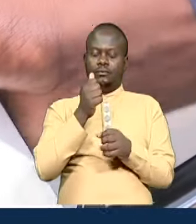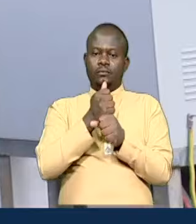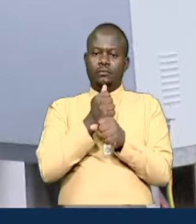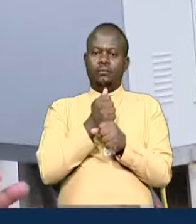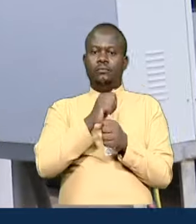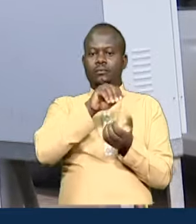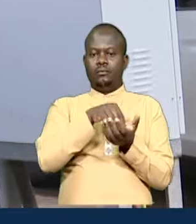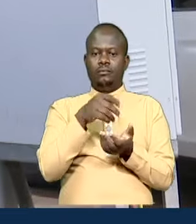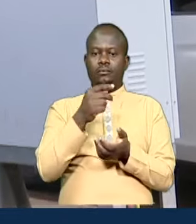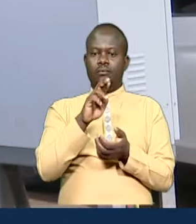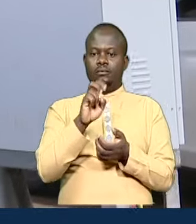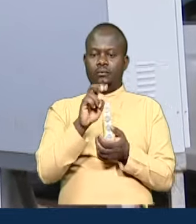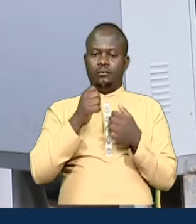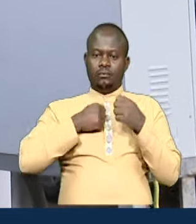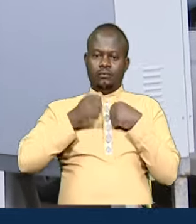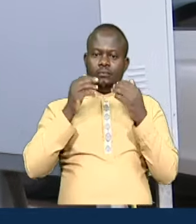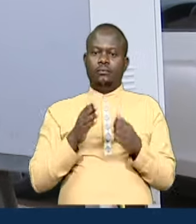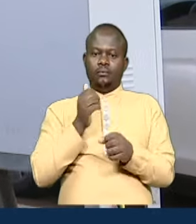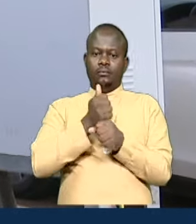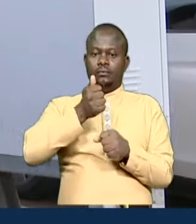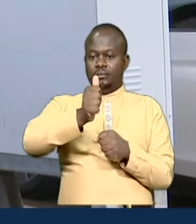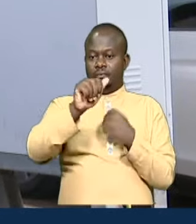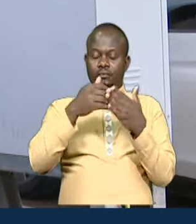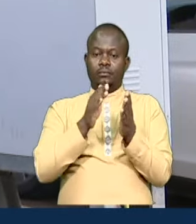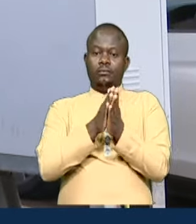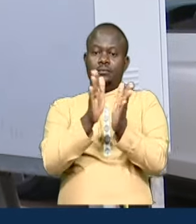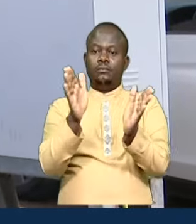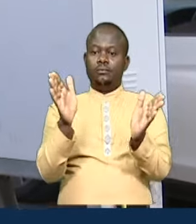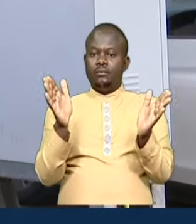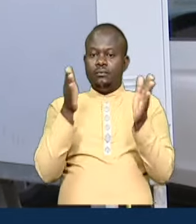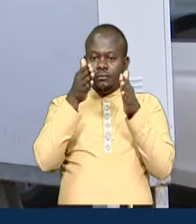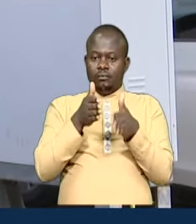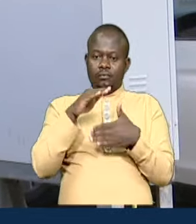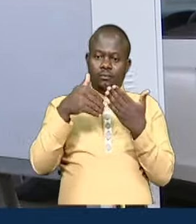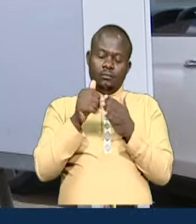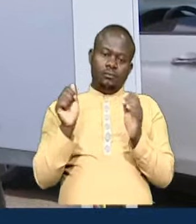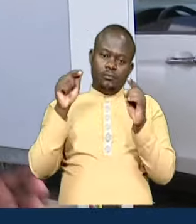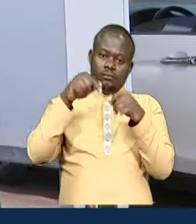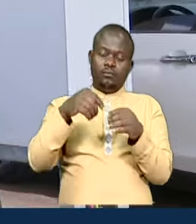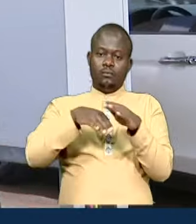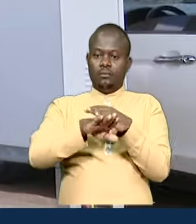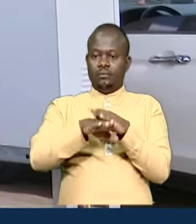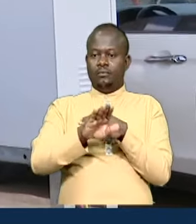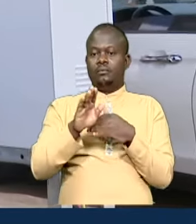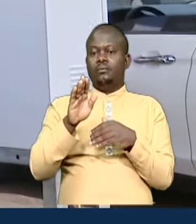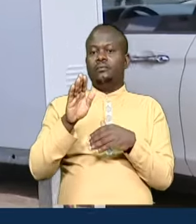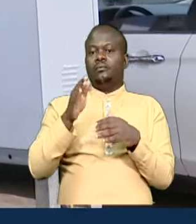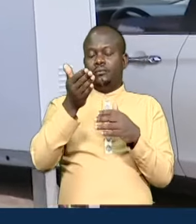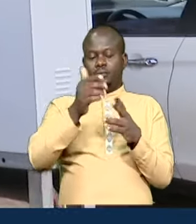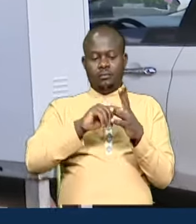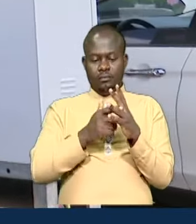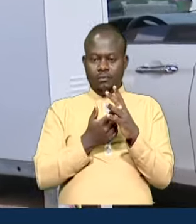Rwanda. Imikorere yayo iri public, buri muntu wese ashobora kuza akaya accessing. Ni twahereyeho